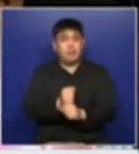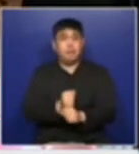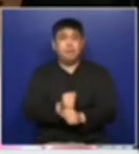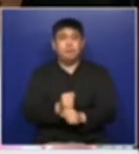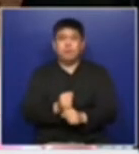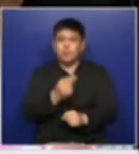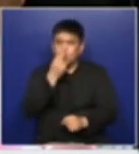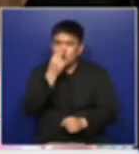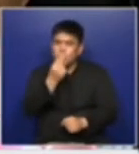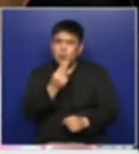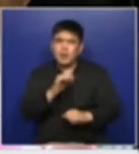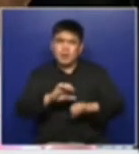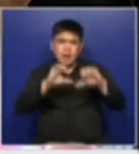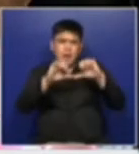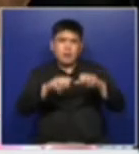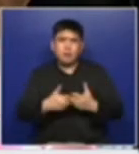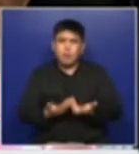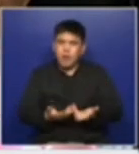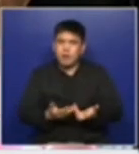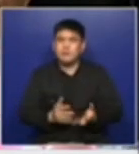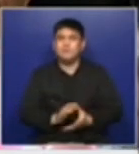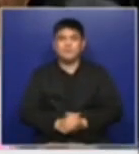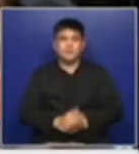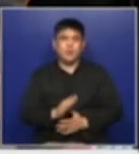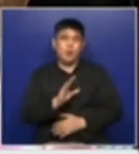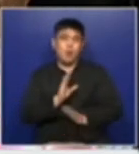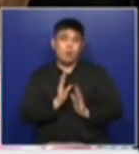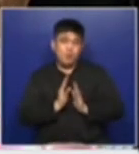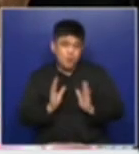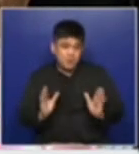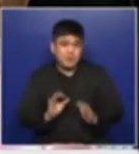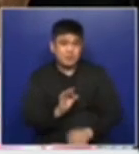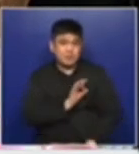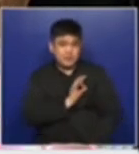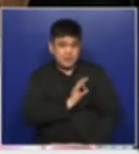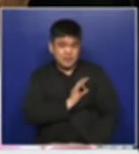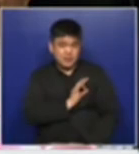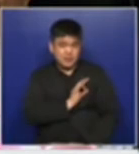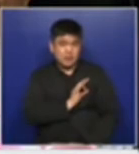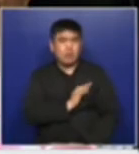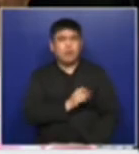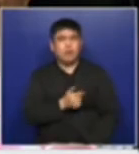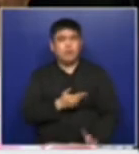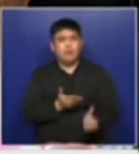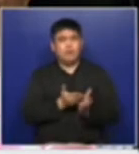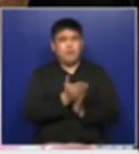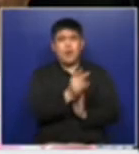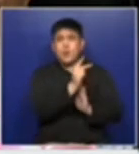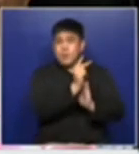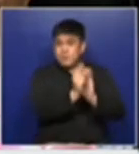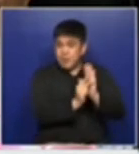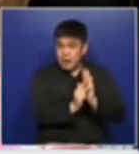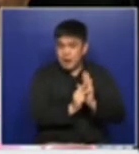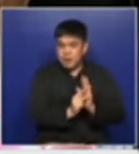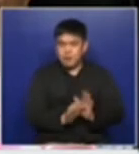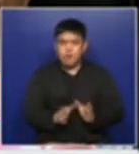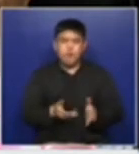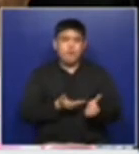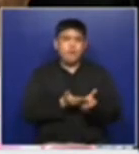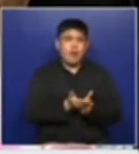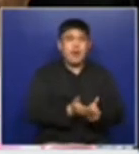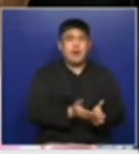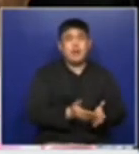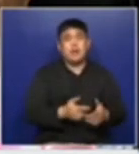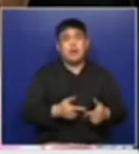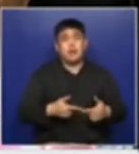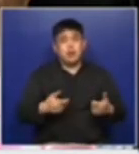ไรผมขอบคุณสมาชิกหลายท่านนะครับพวกเราฝ่ายนิติบัญญัติเนี่ยแม้จะถูกแบ่งเป็นฝ่ายค้านฝ่ายรัฐบาลแต่